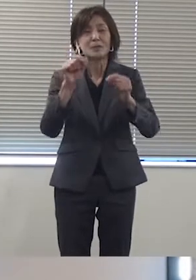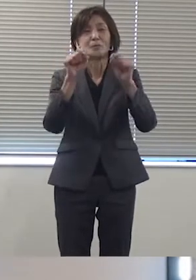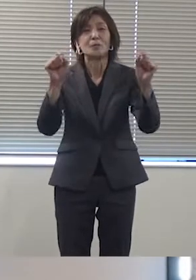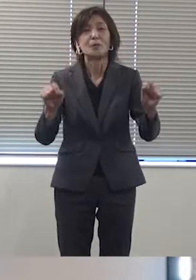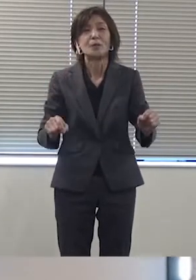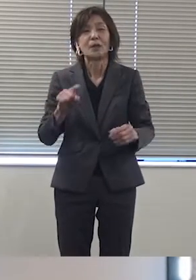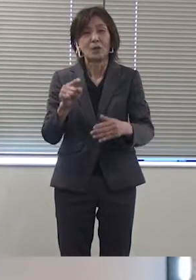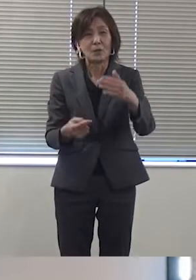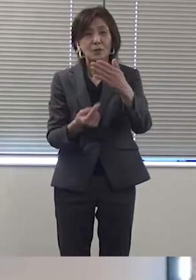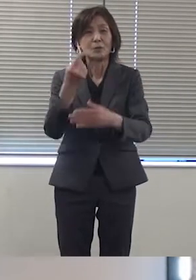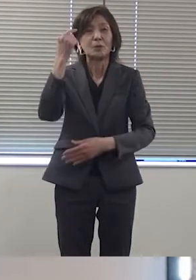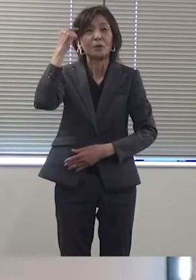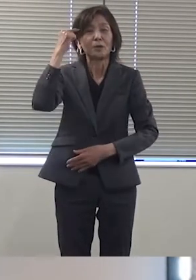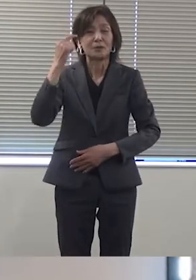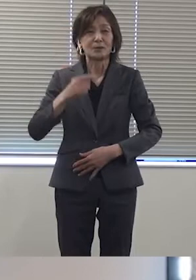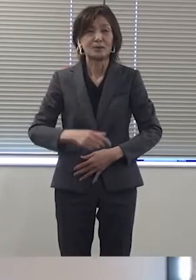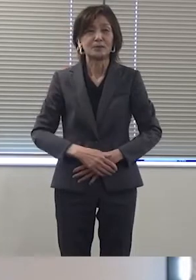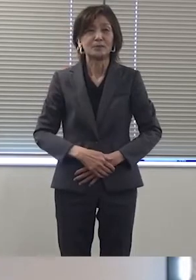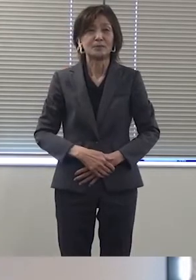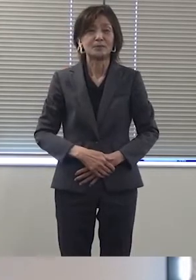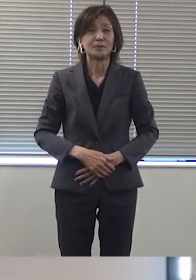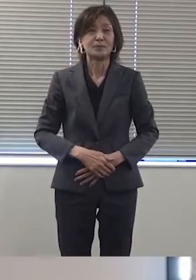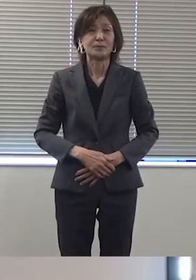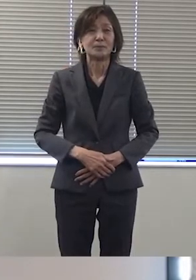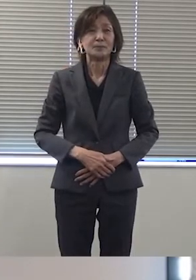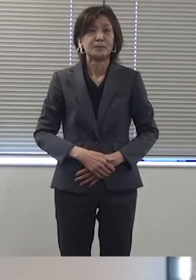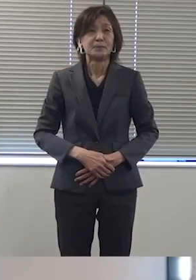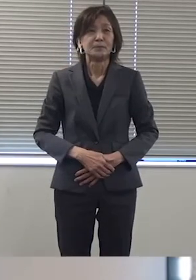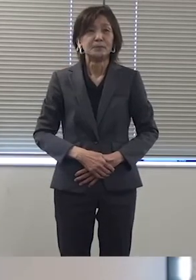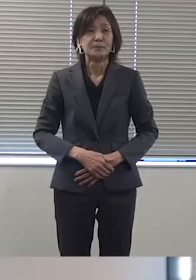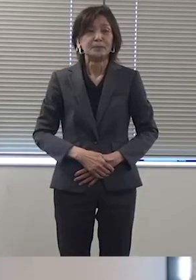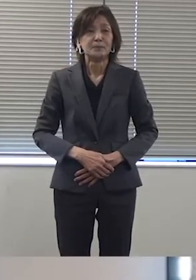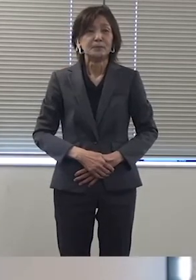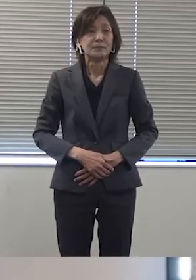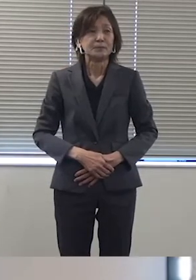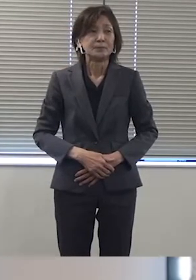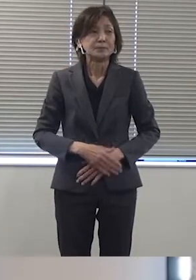はい、ありがとうございます。では、手を挙げます。